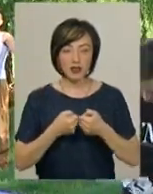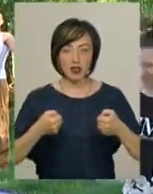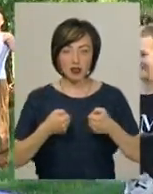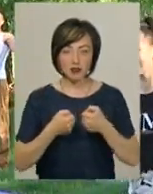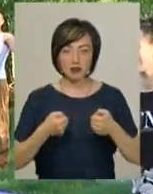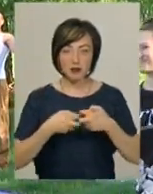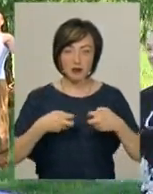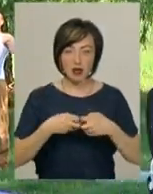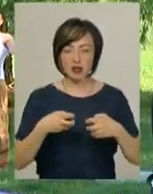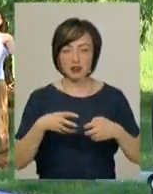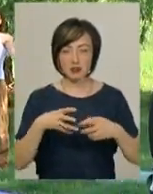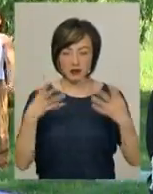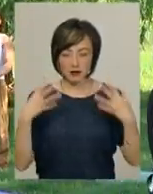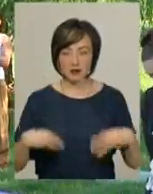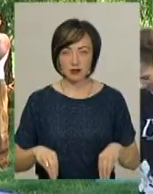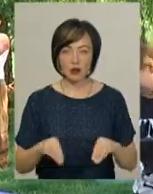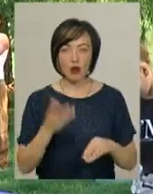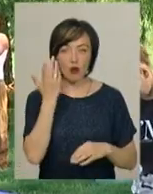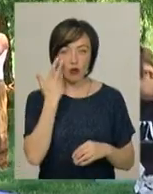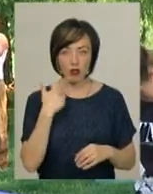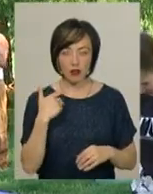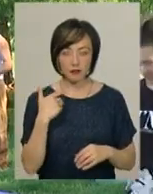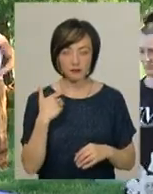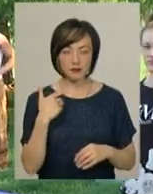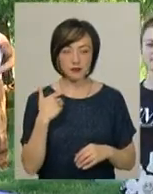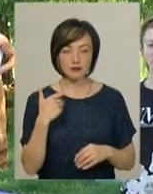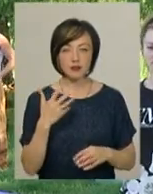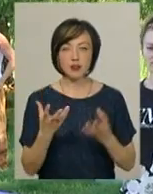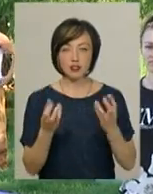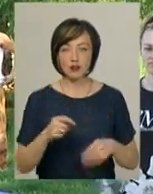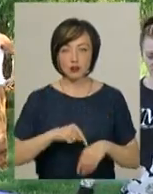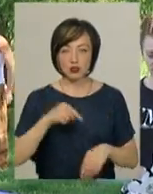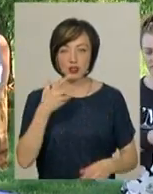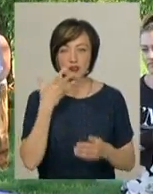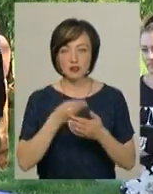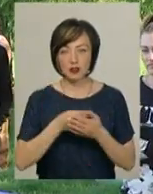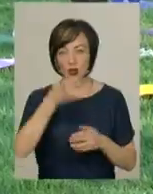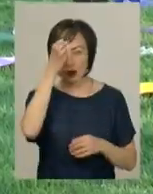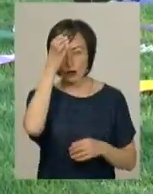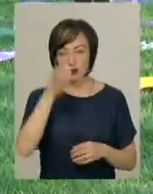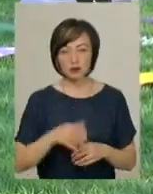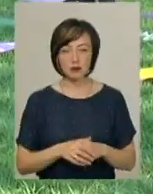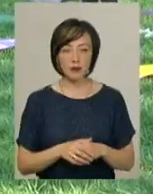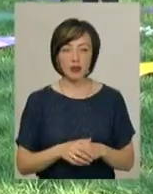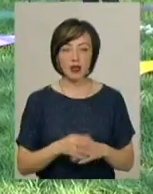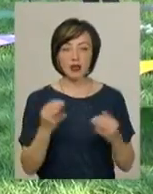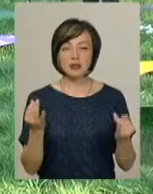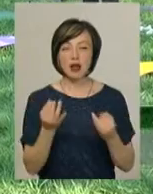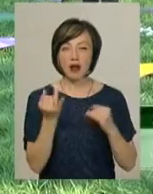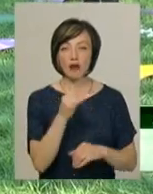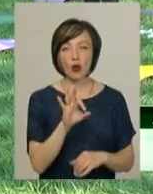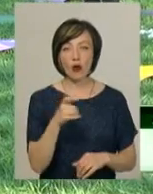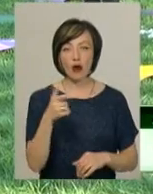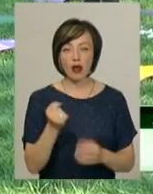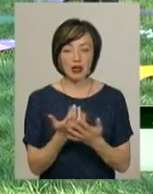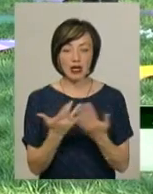сухожилля, зв'язочки, м'язи, коли ти ще очищаєш свій розум, медитуєш водночас. Цікаво, що йога для різних